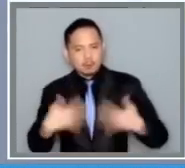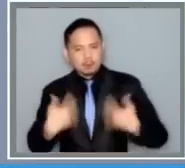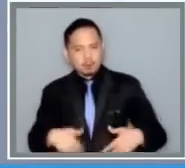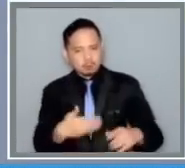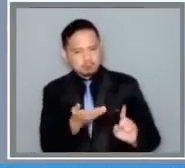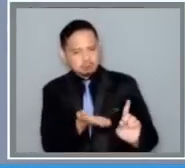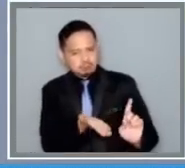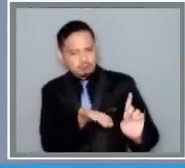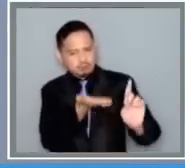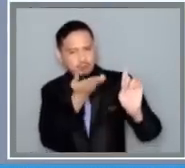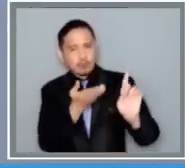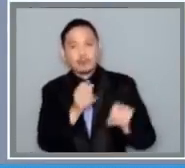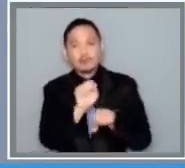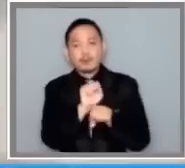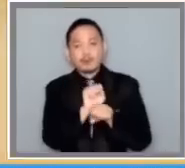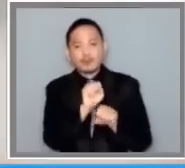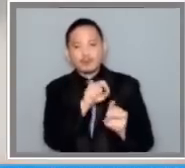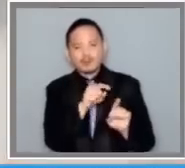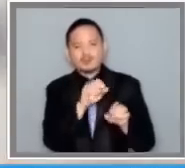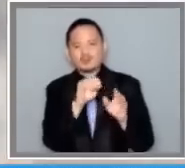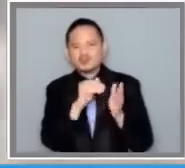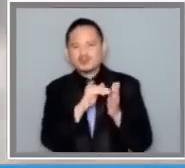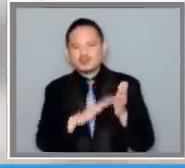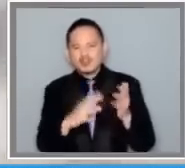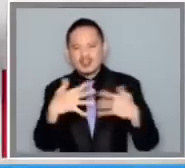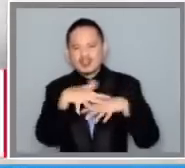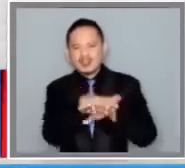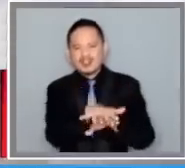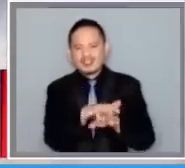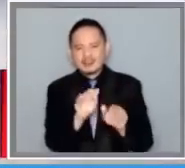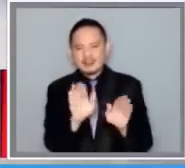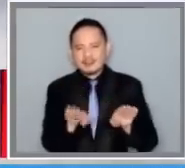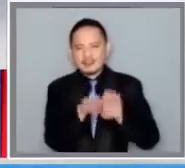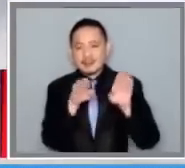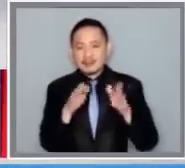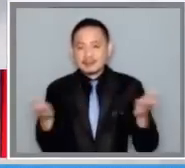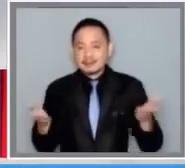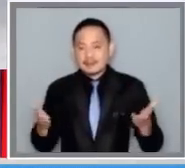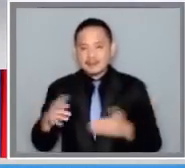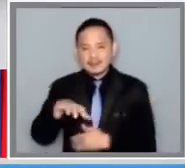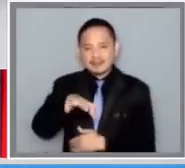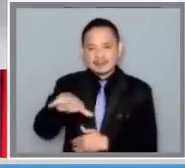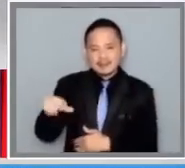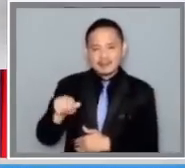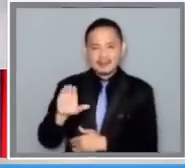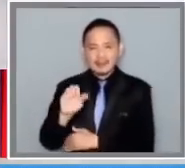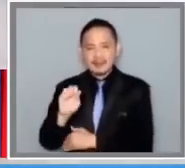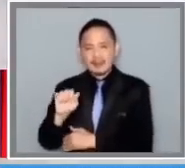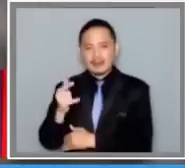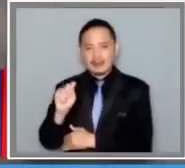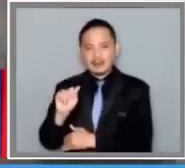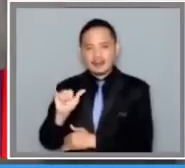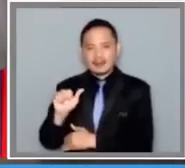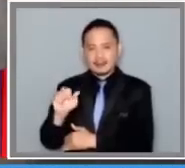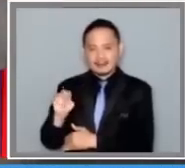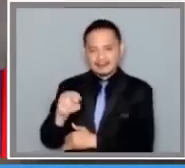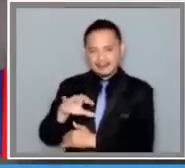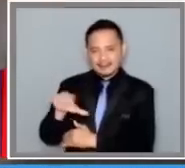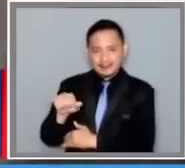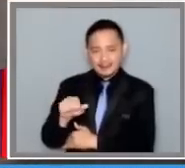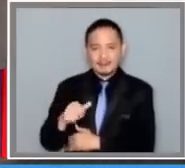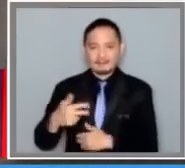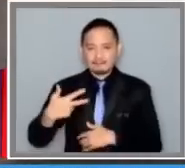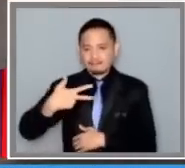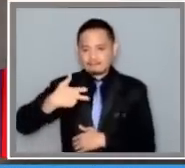sa Apari, Cagayan. Bit-bit po ang mga panindang popcorn. Ayan, pursigidong makabenta po sa kanilang campus ang third year college student na